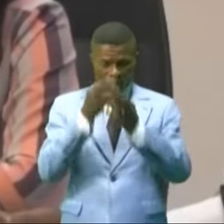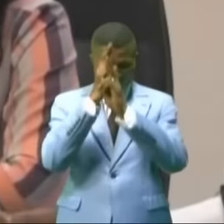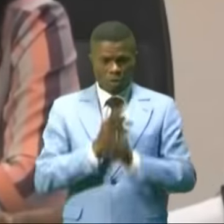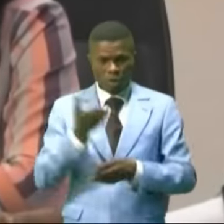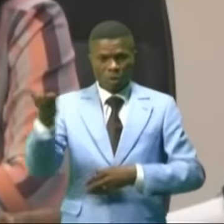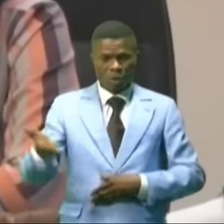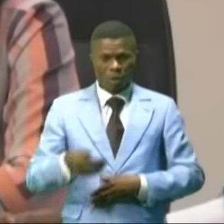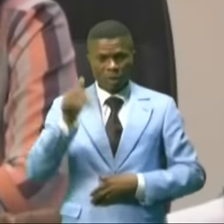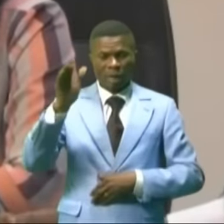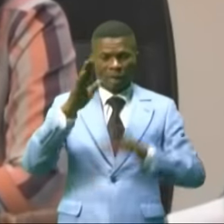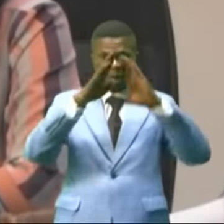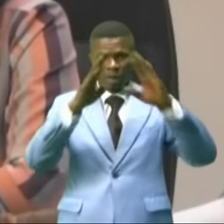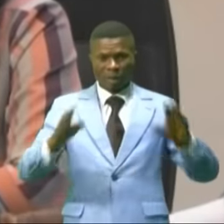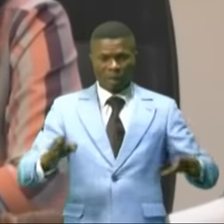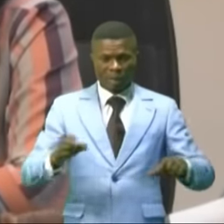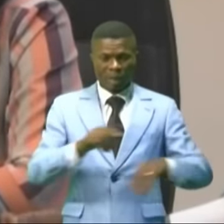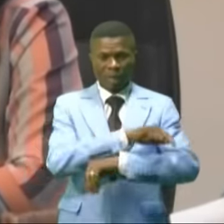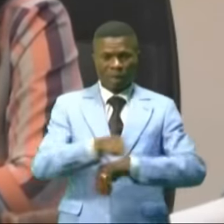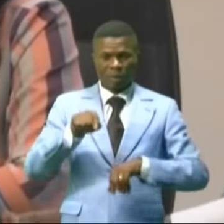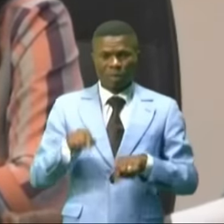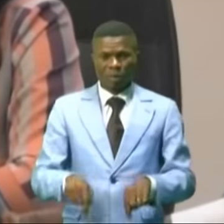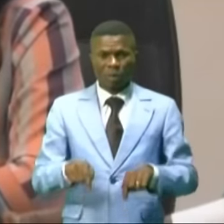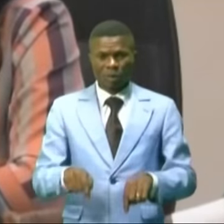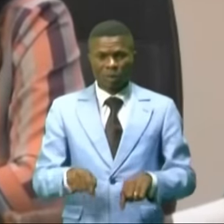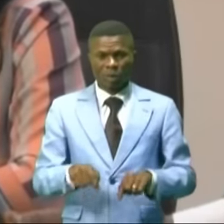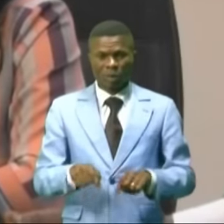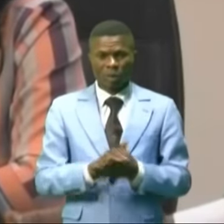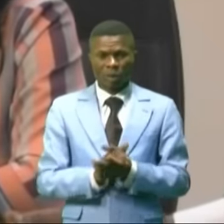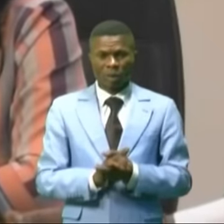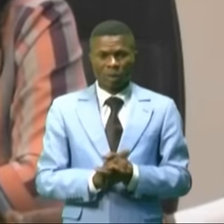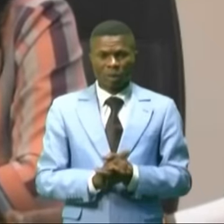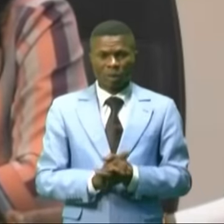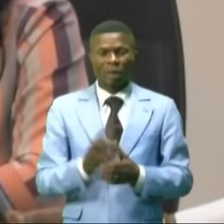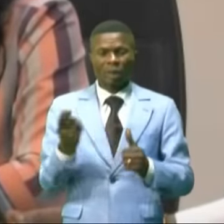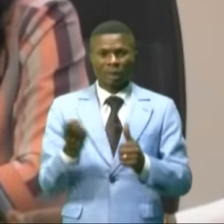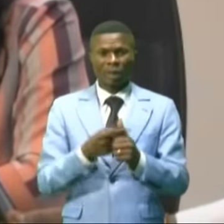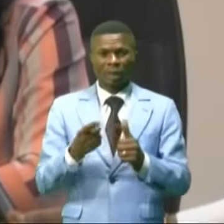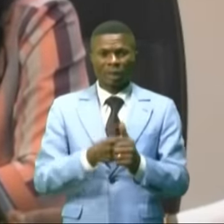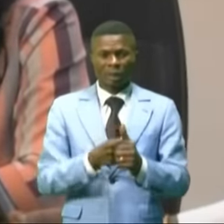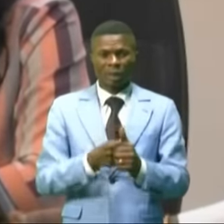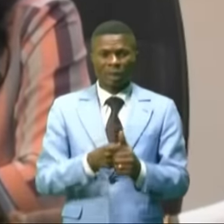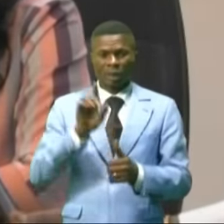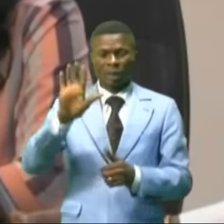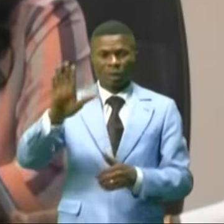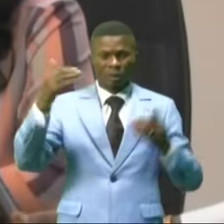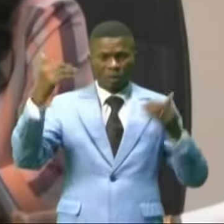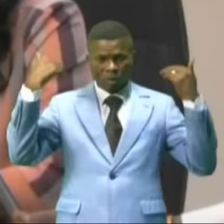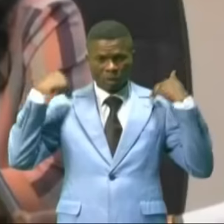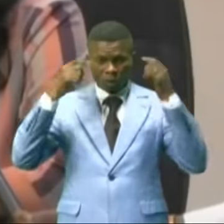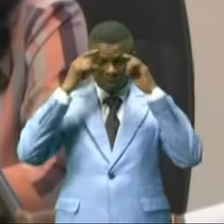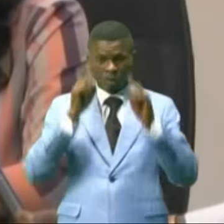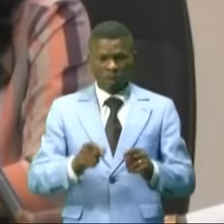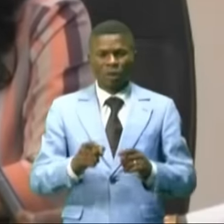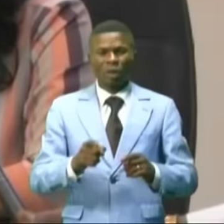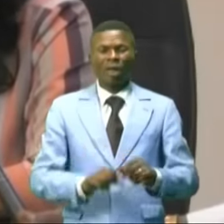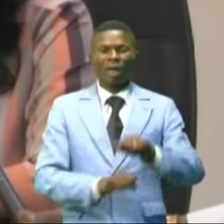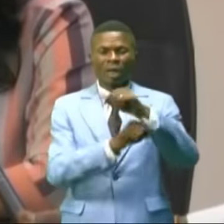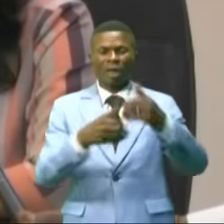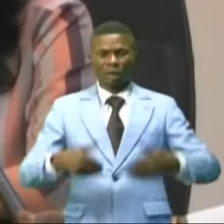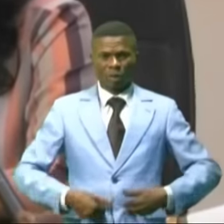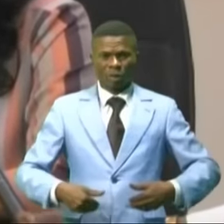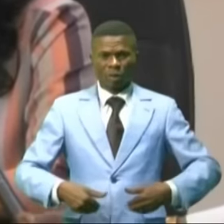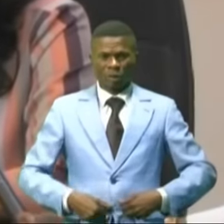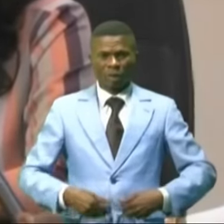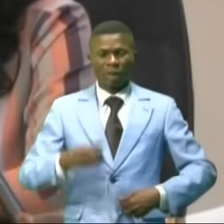dans leur maison, à la présidence, pour leur témoigner d'abord combien est-ce que le chef tient à la jeunesse. Et je leur ai